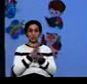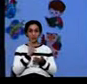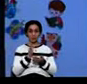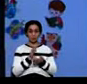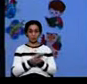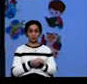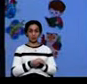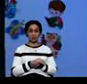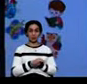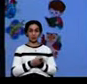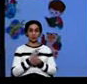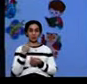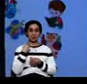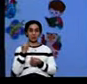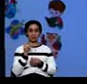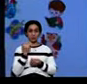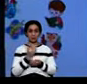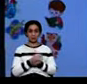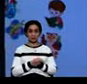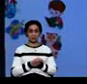познакомимся с цифрами.